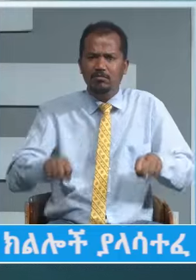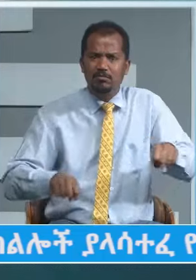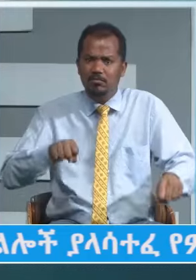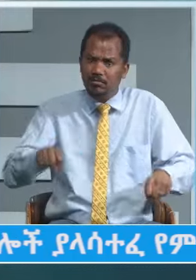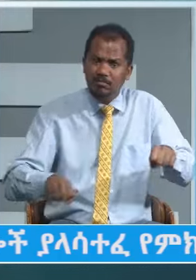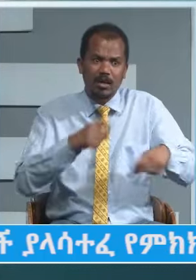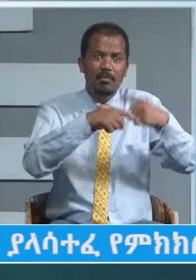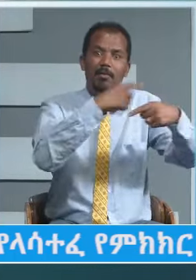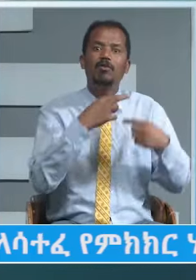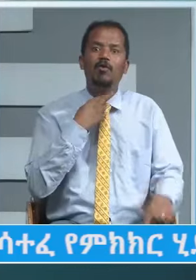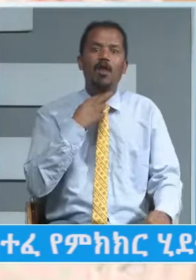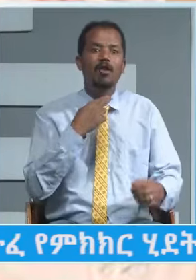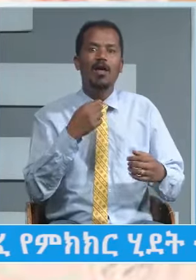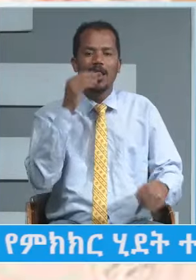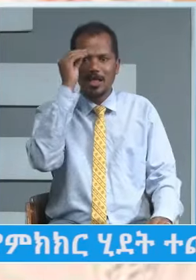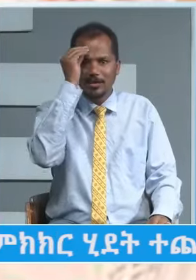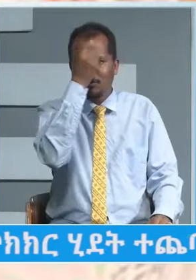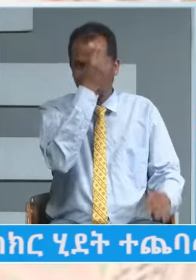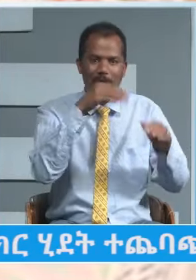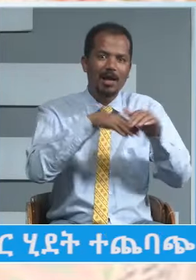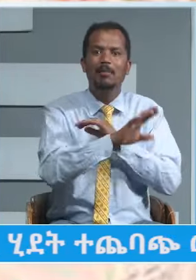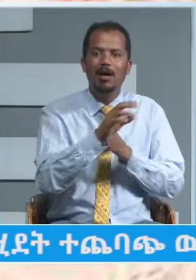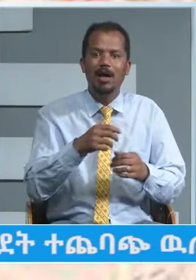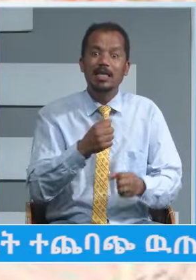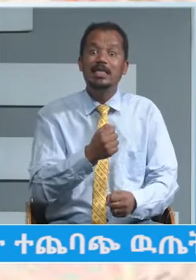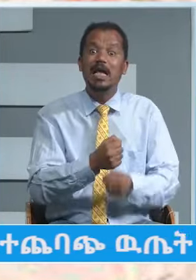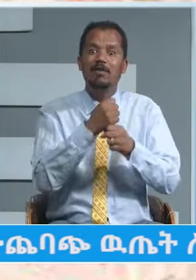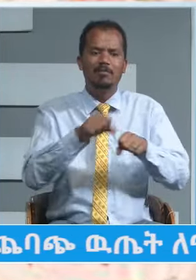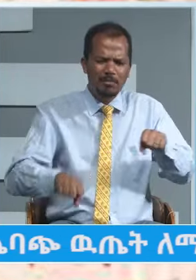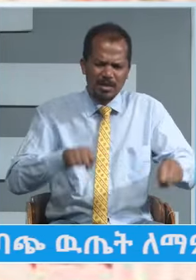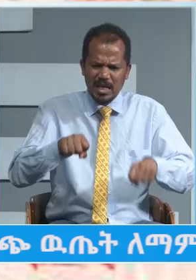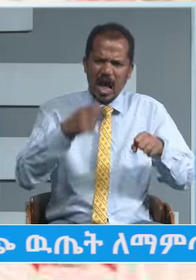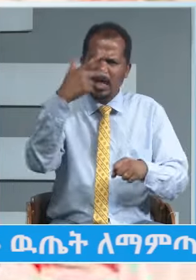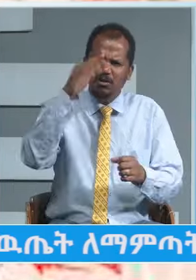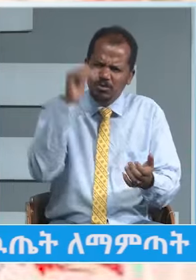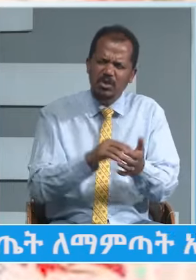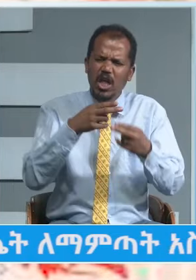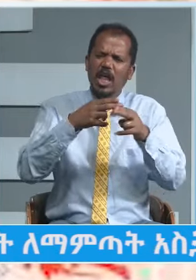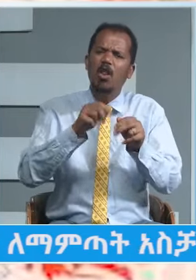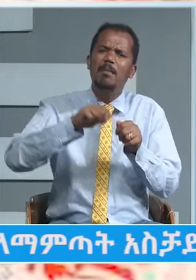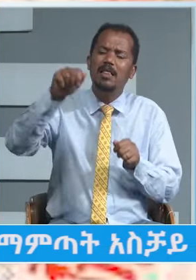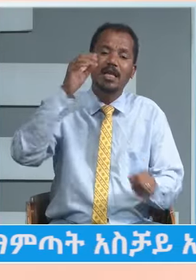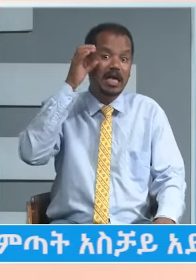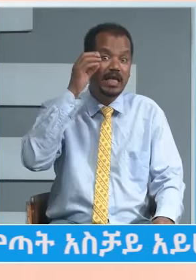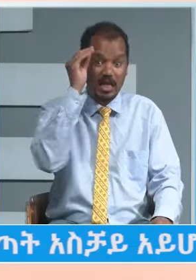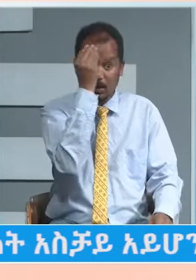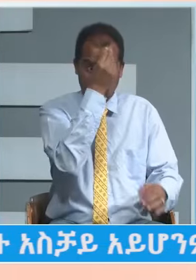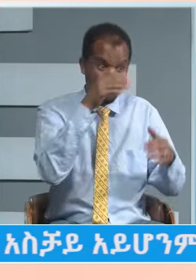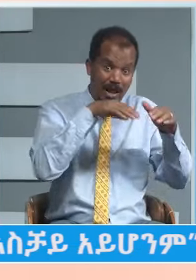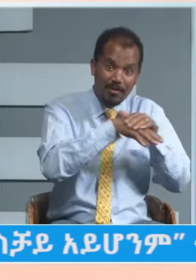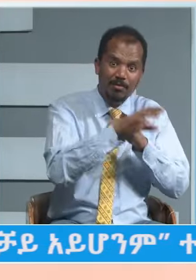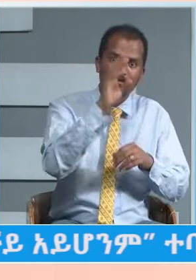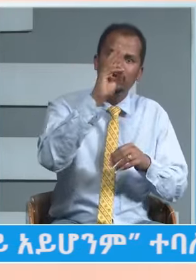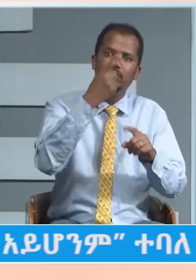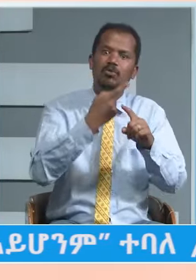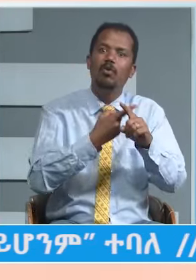ሜትሮችን በብስክሌት በማቆራረጥ ሮናልዶ ወደሚገኝበት ሳውዲ አረቢያ መግባቱ ተገልጿል። ደጋፊው በብስክሌት 13,000 ኪሎ ሜትሮችን አቋርጦ ከቻይና ሳውዲ